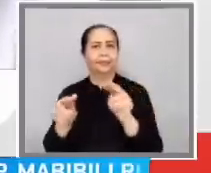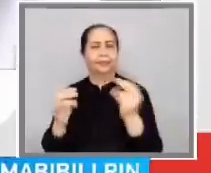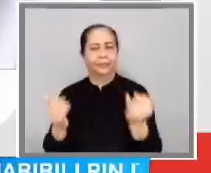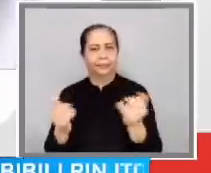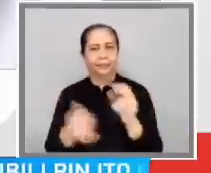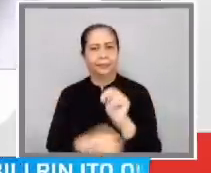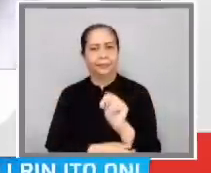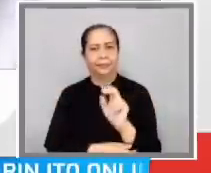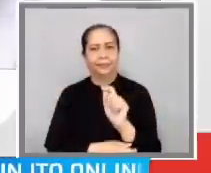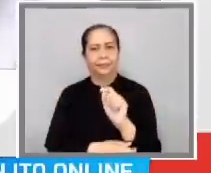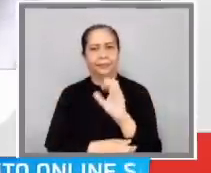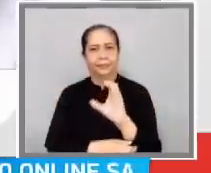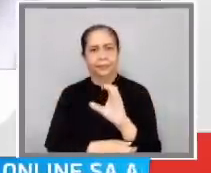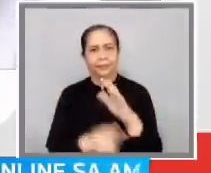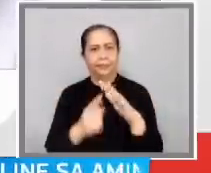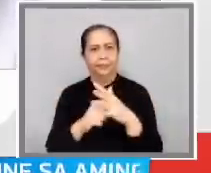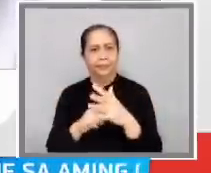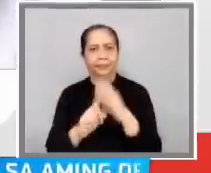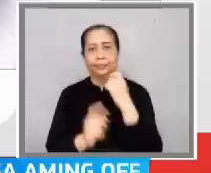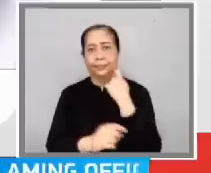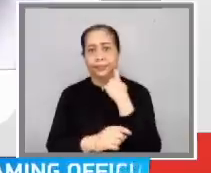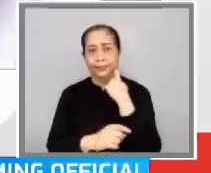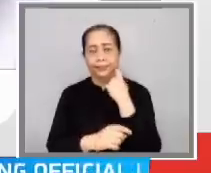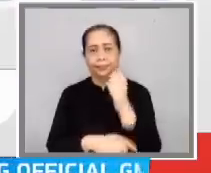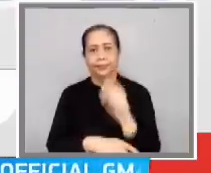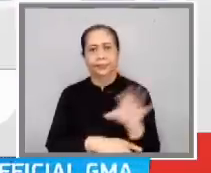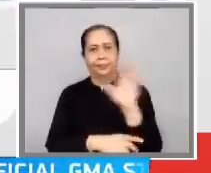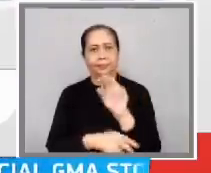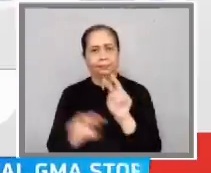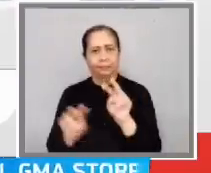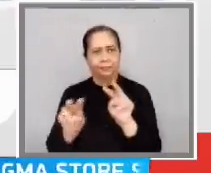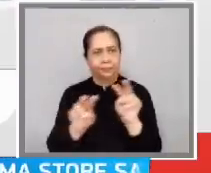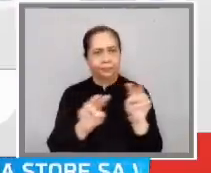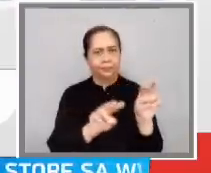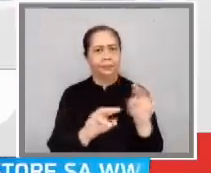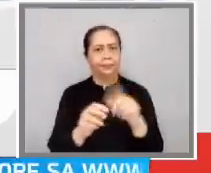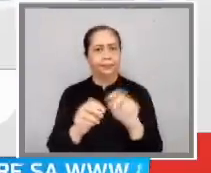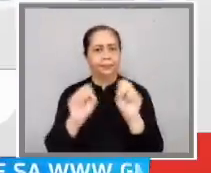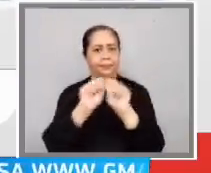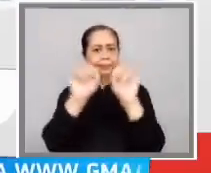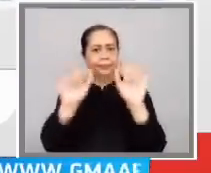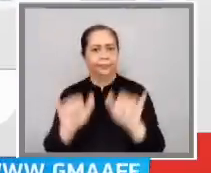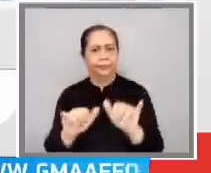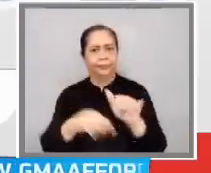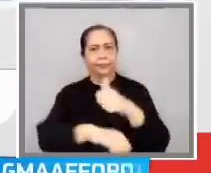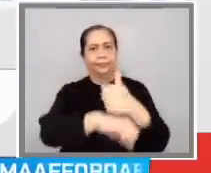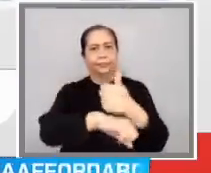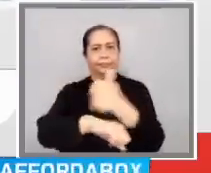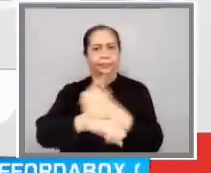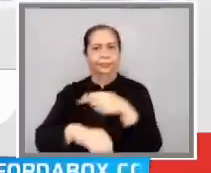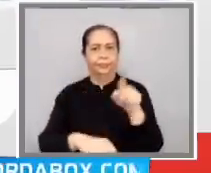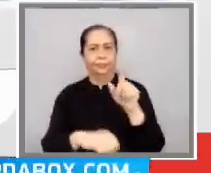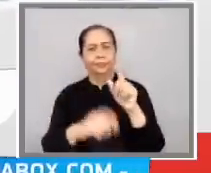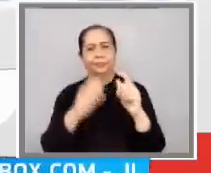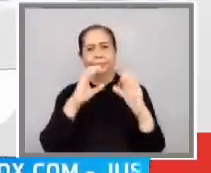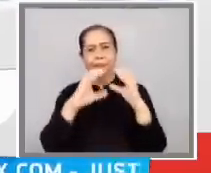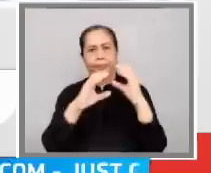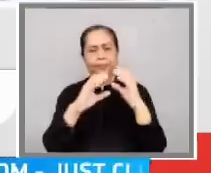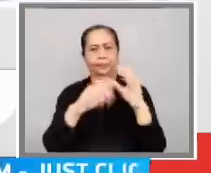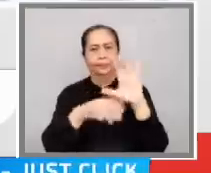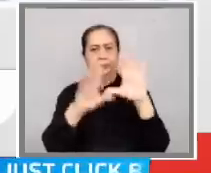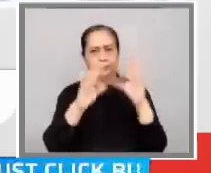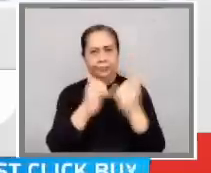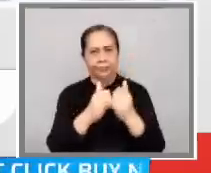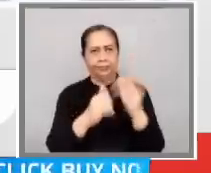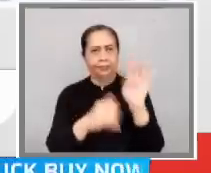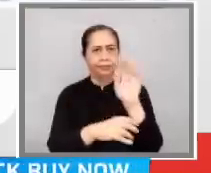NTC. Simula po kaninang madaling araw, nakatutok po tayo sa mga systems na pinut up ng mga telcos. As early as 4 a.m.,